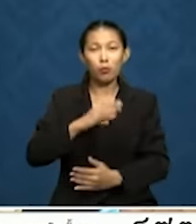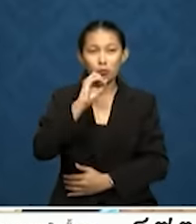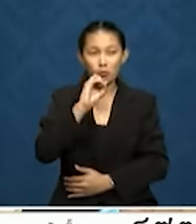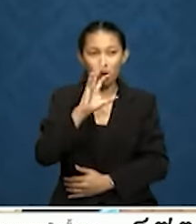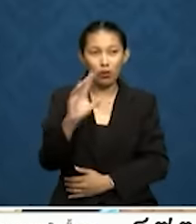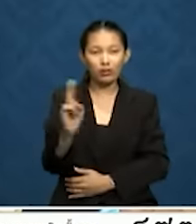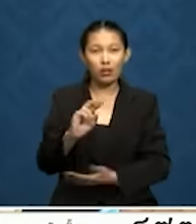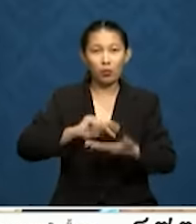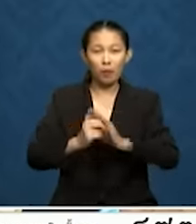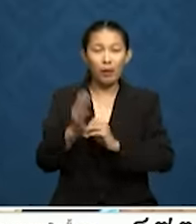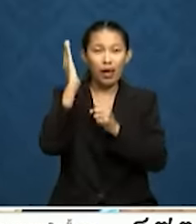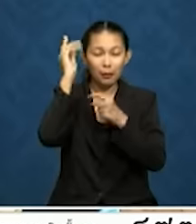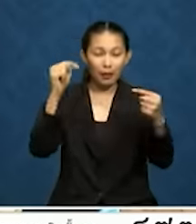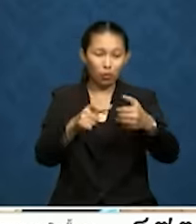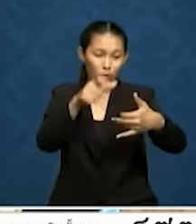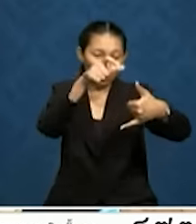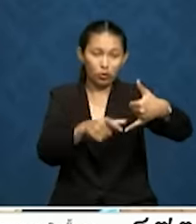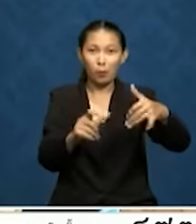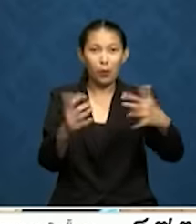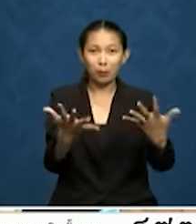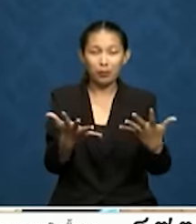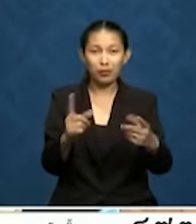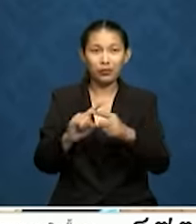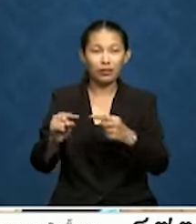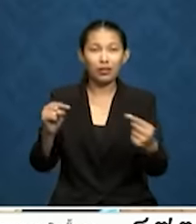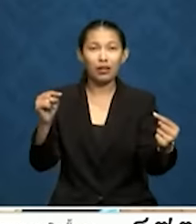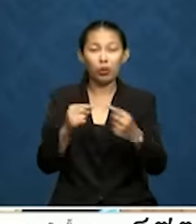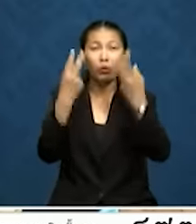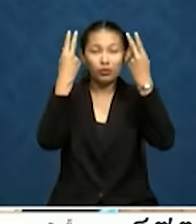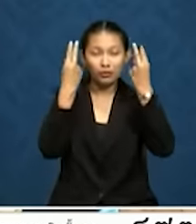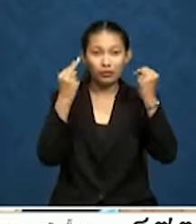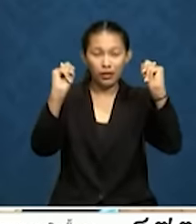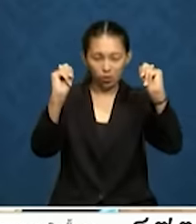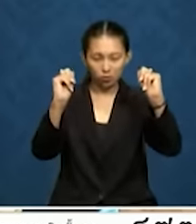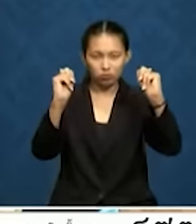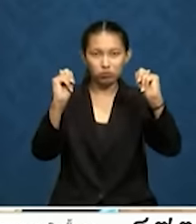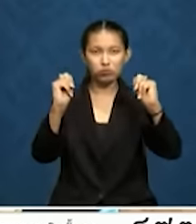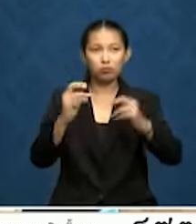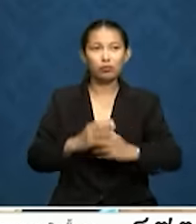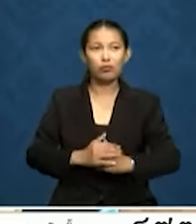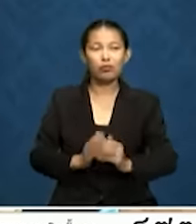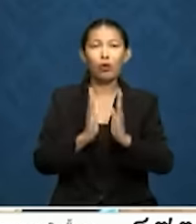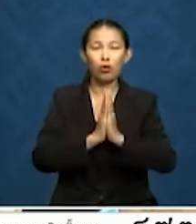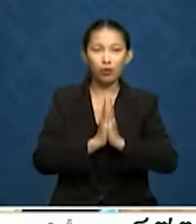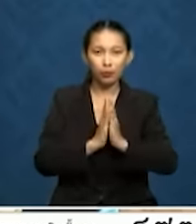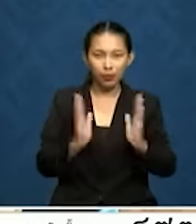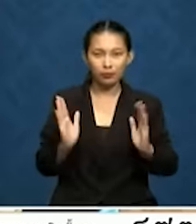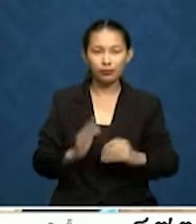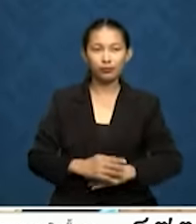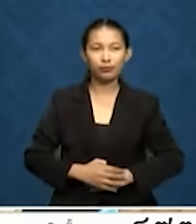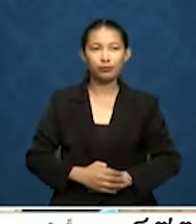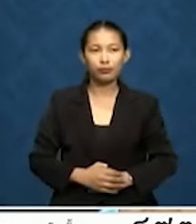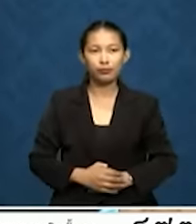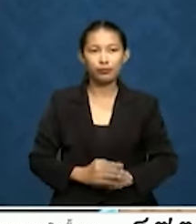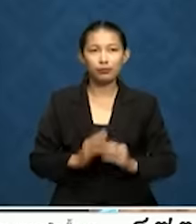จะไม่อภิปรายถึงเรื่องคุณสมบัติต่างๆของนายกรัฐมนตรีอย่างเด็ดขาดครับท่านประธานครับขอบคุณมากครับ